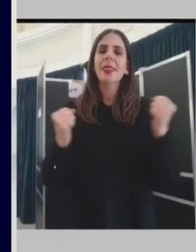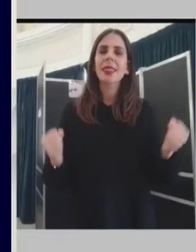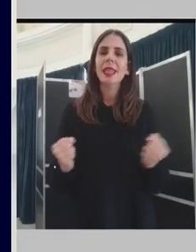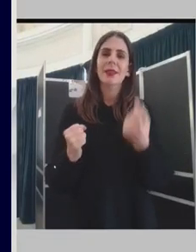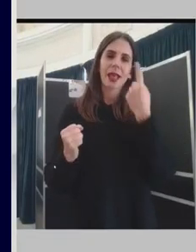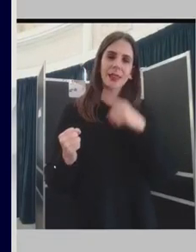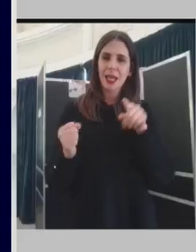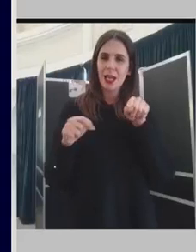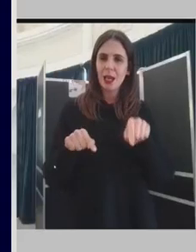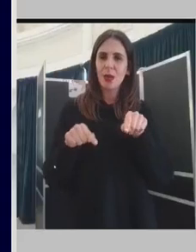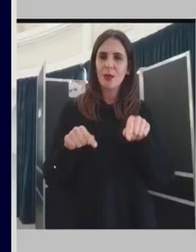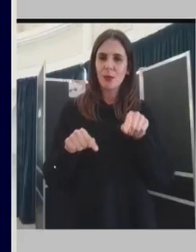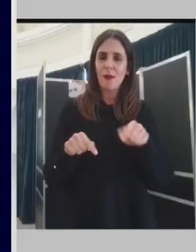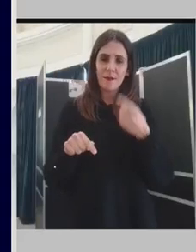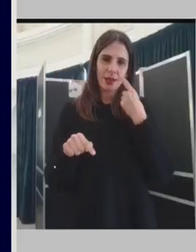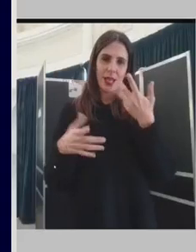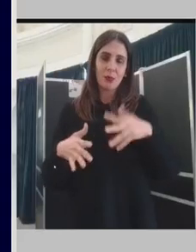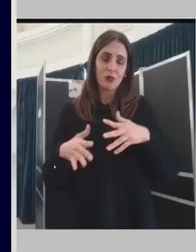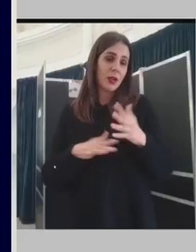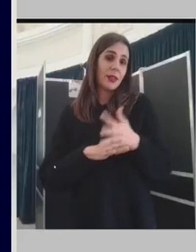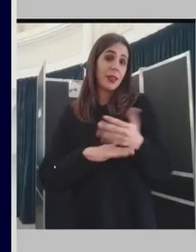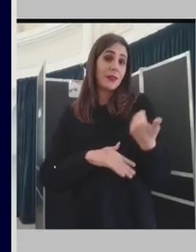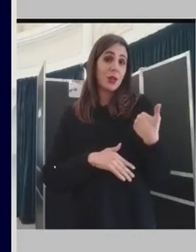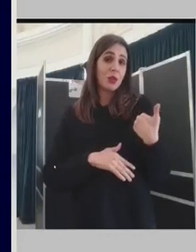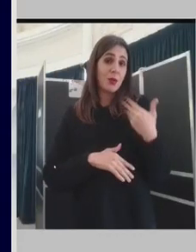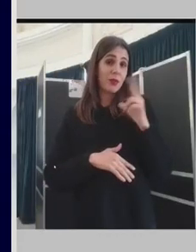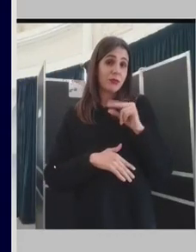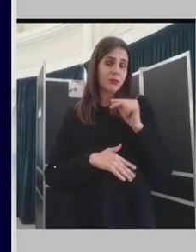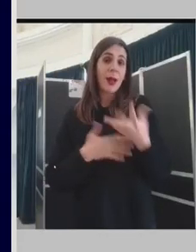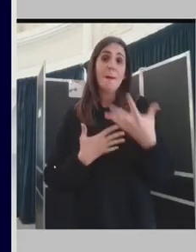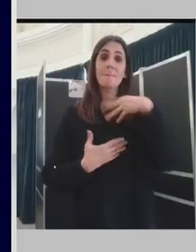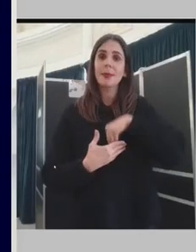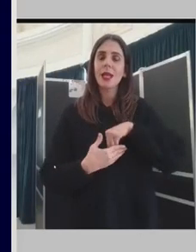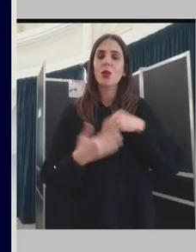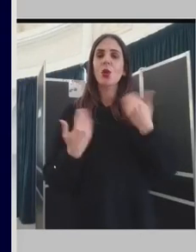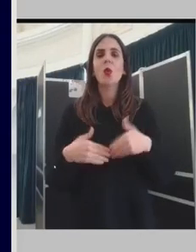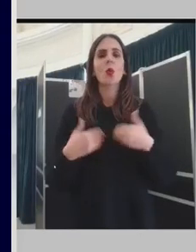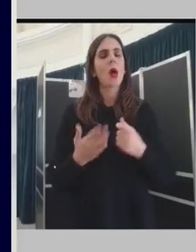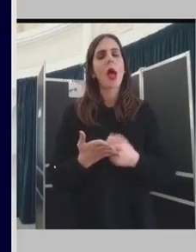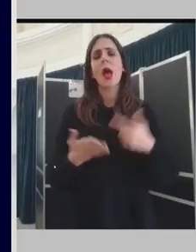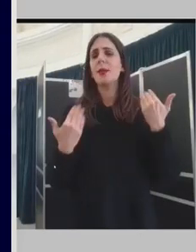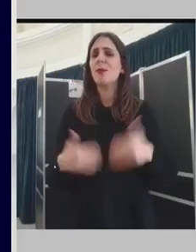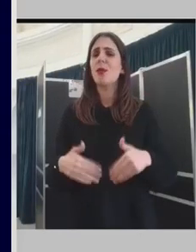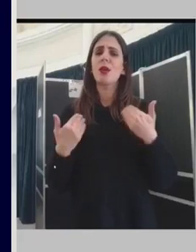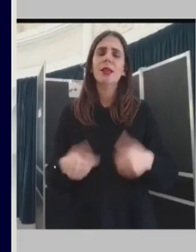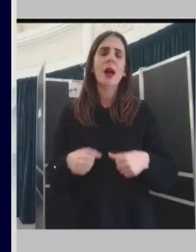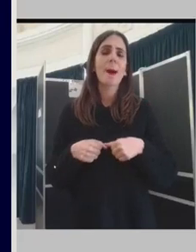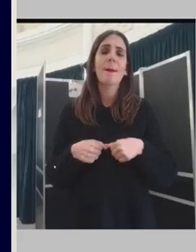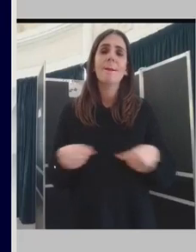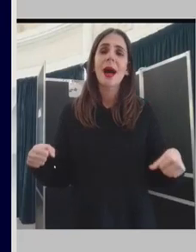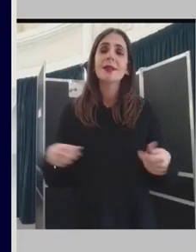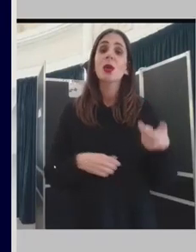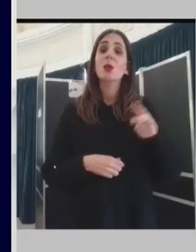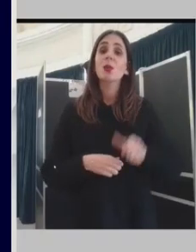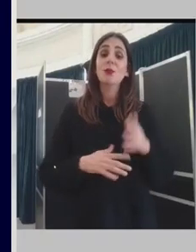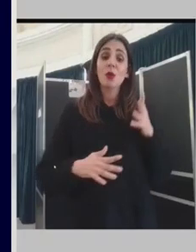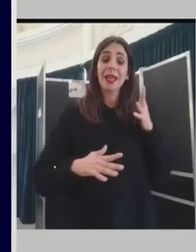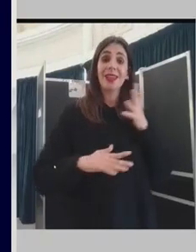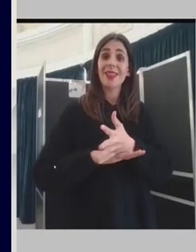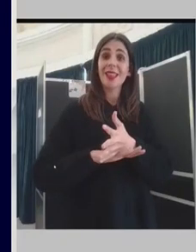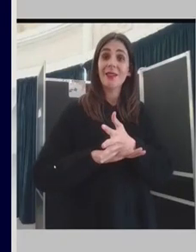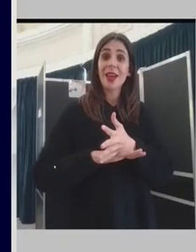abbiamo visto nell'intervento precedente, è importante e fondamentale, perché l'intervento